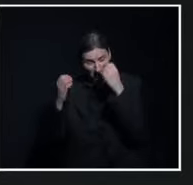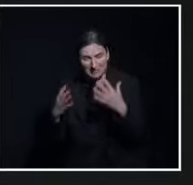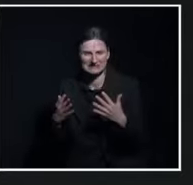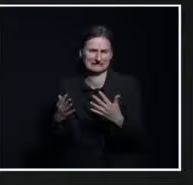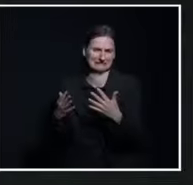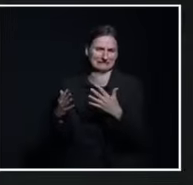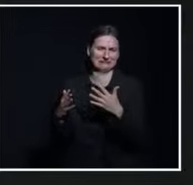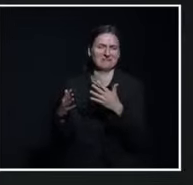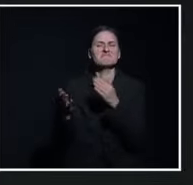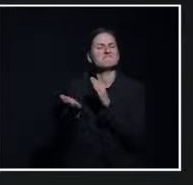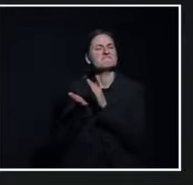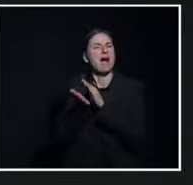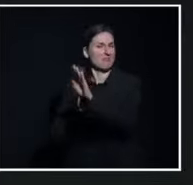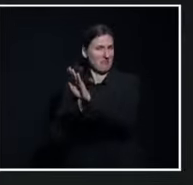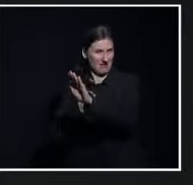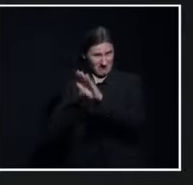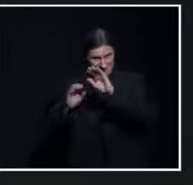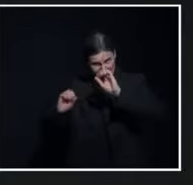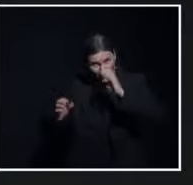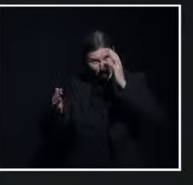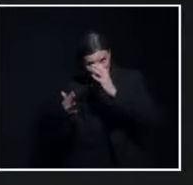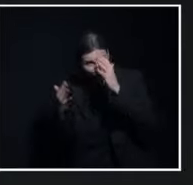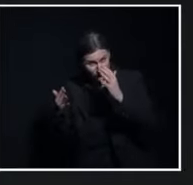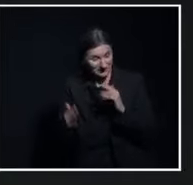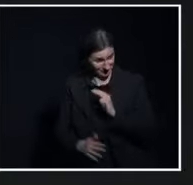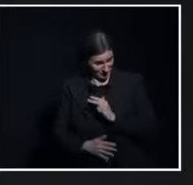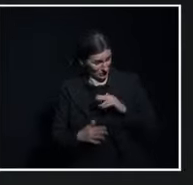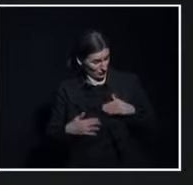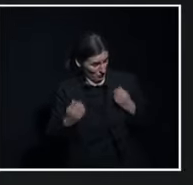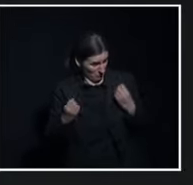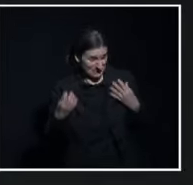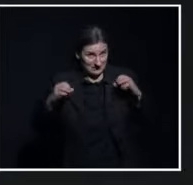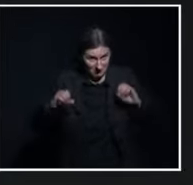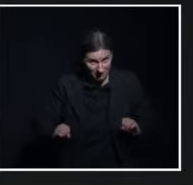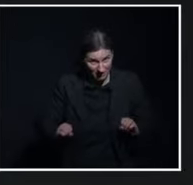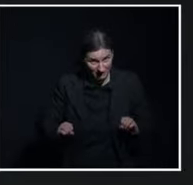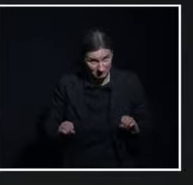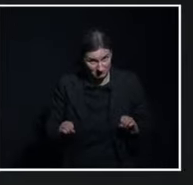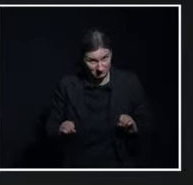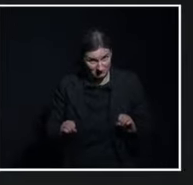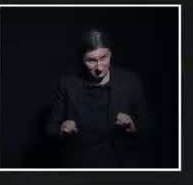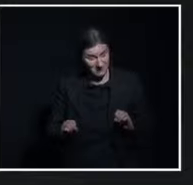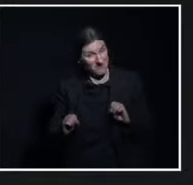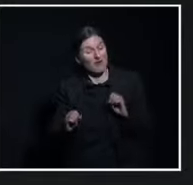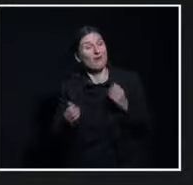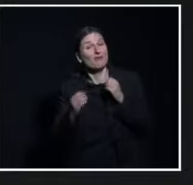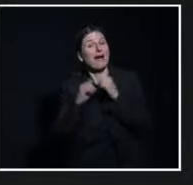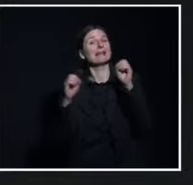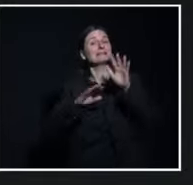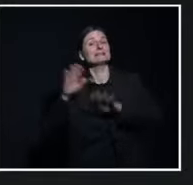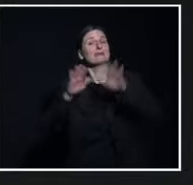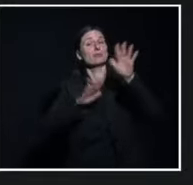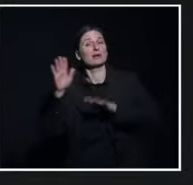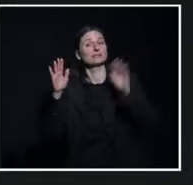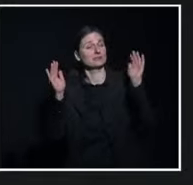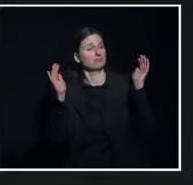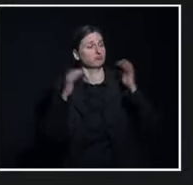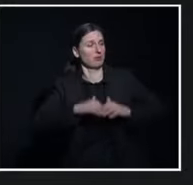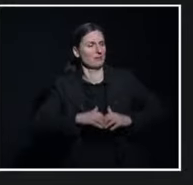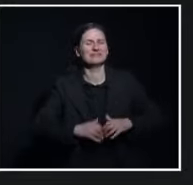Misstrauen und schließlich zu einer mehrheitlichen Ablehnung unserer freiheitlichen Demokratie? Ich